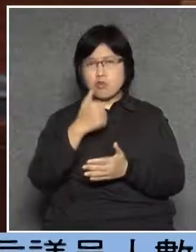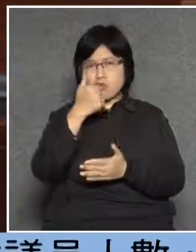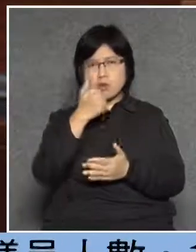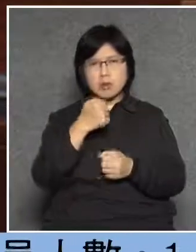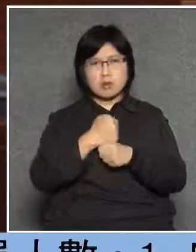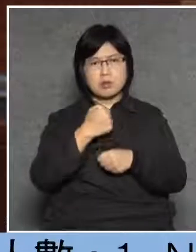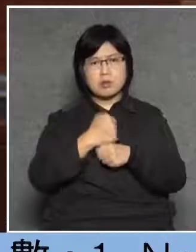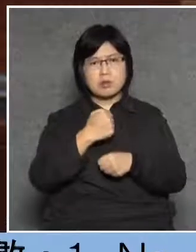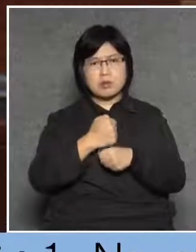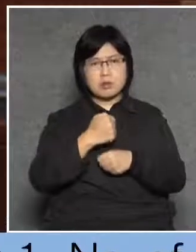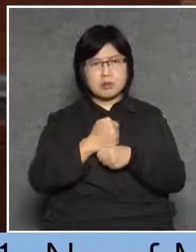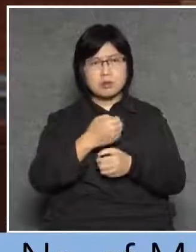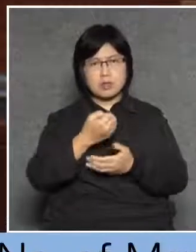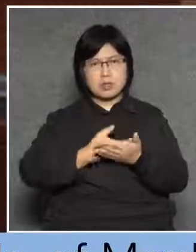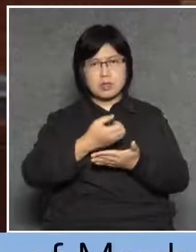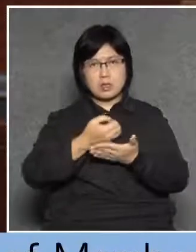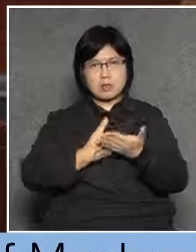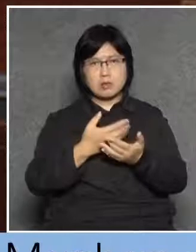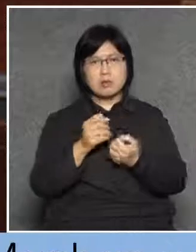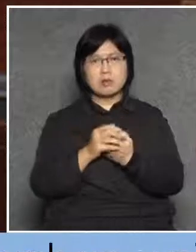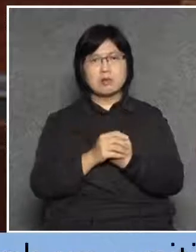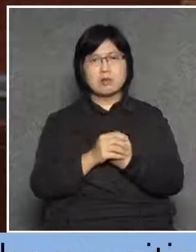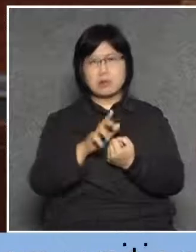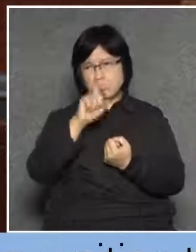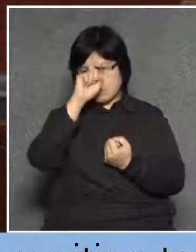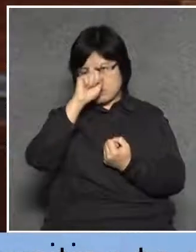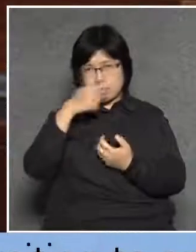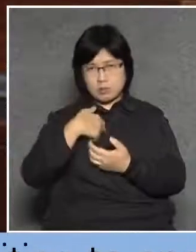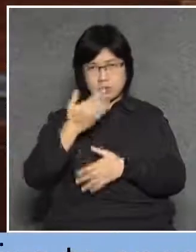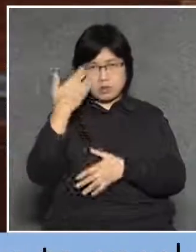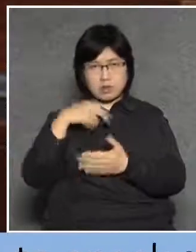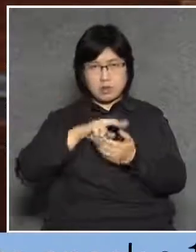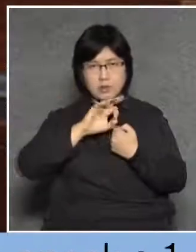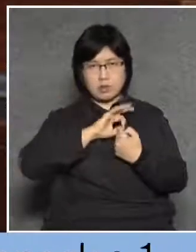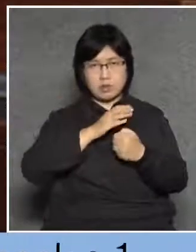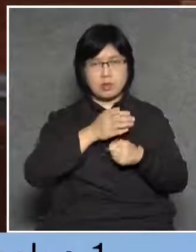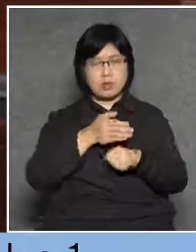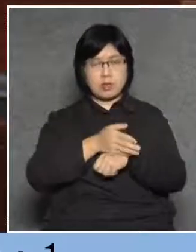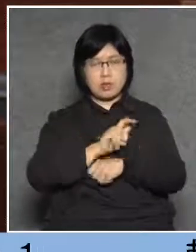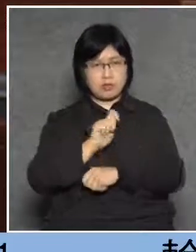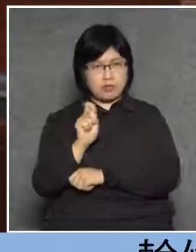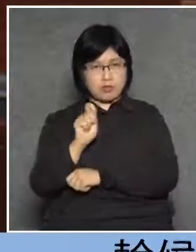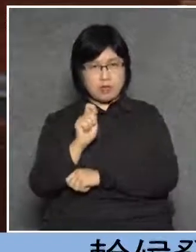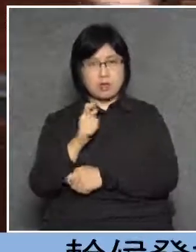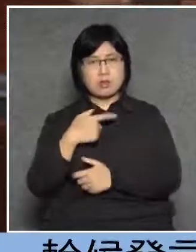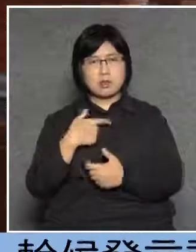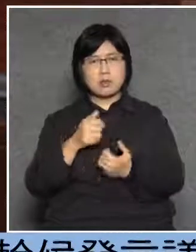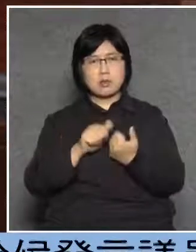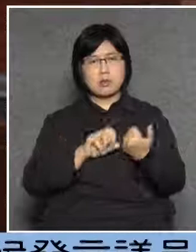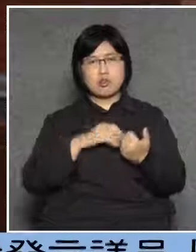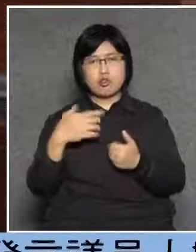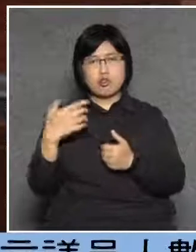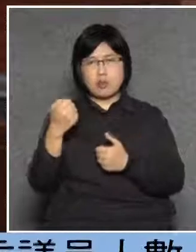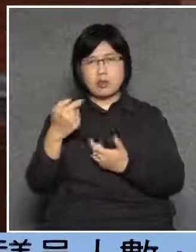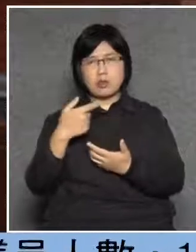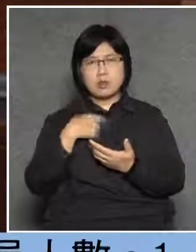行这个的指引。我记得当时我是立法会社会福利委员会的主席，当时开这个听证